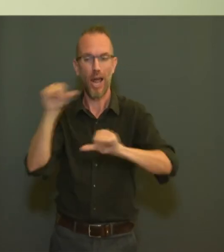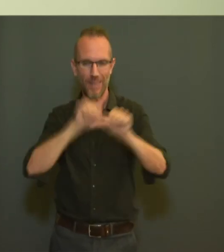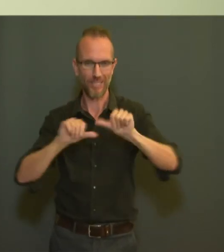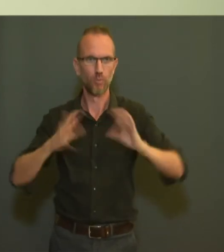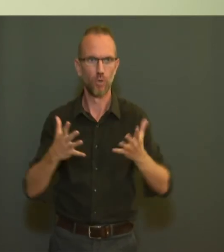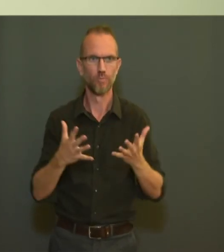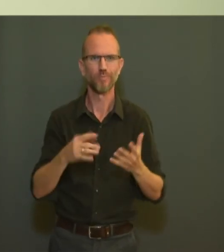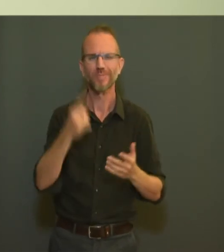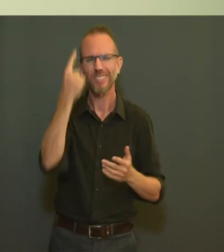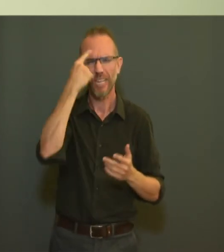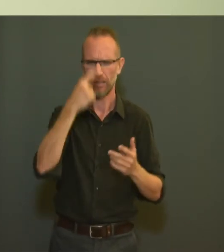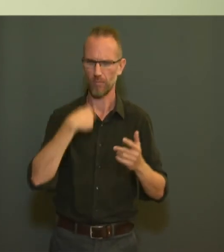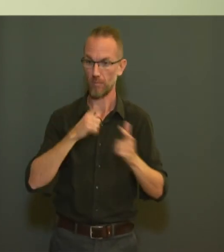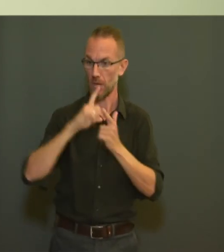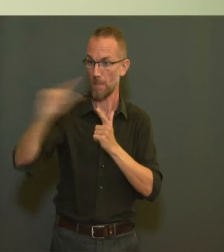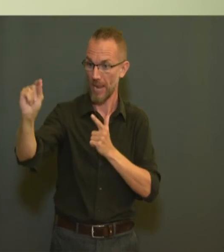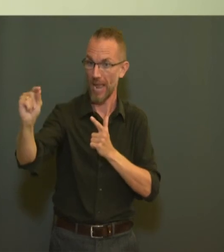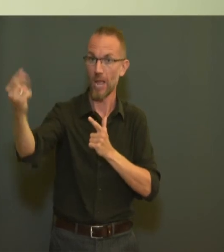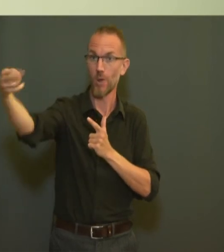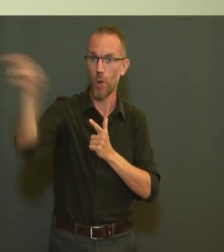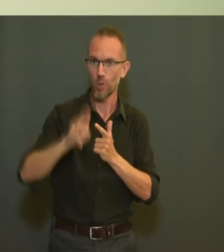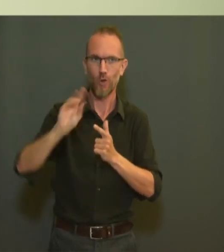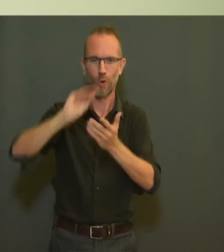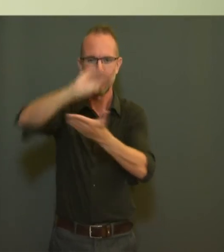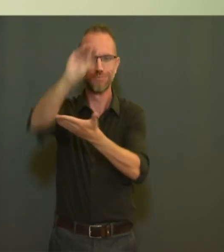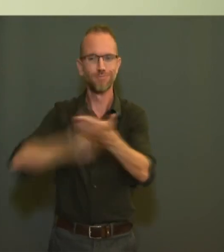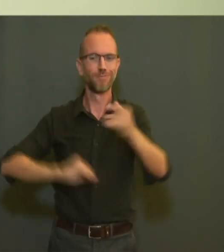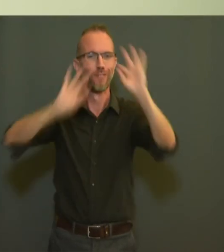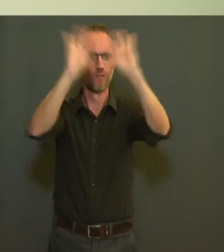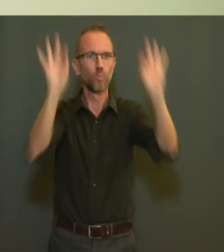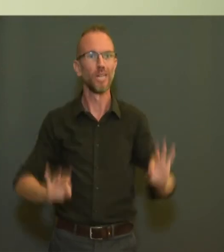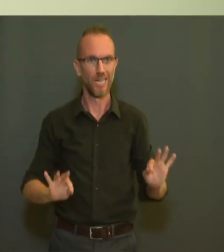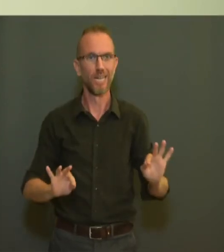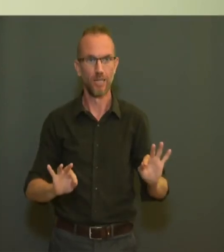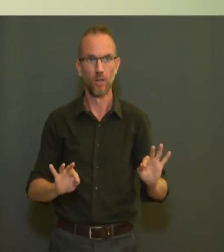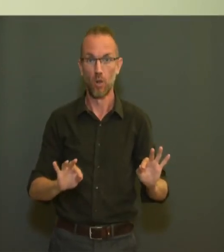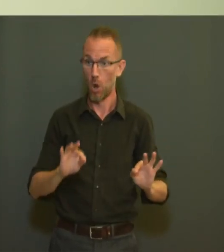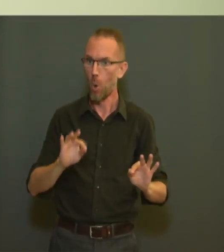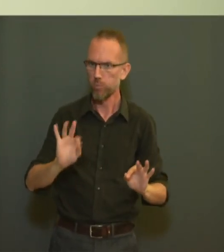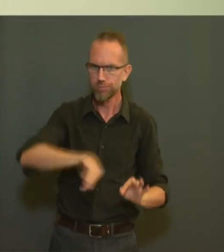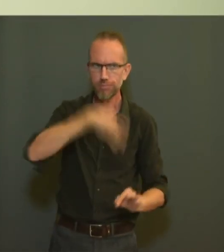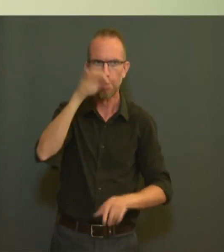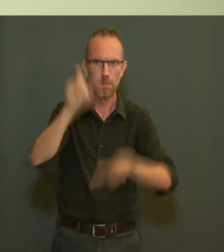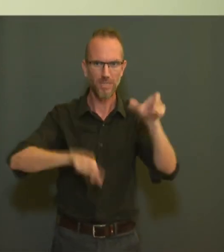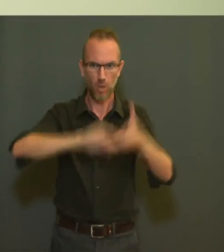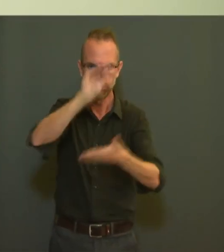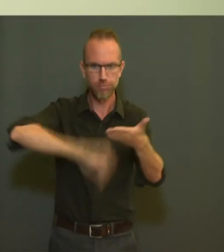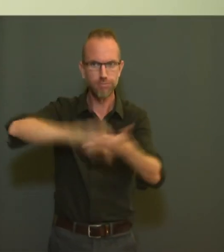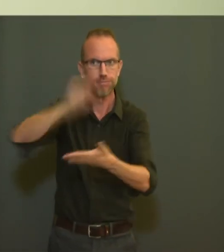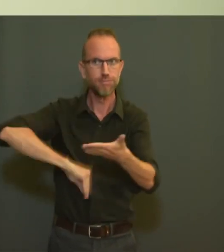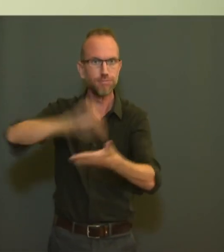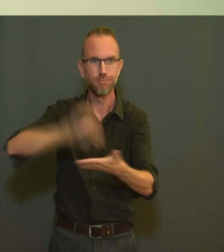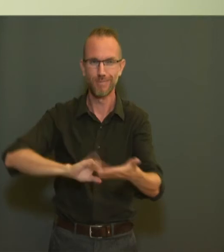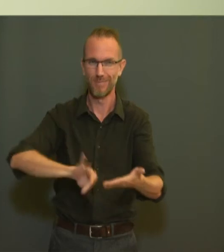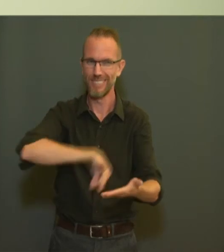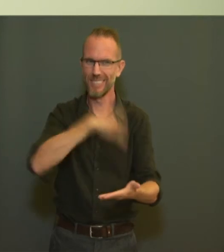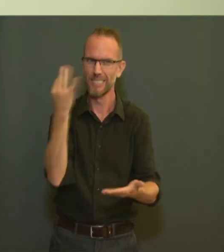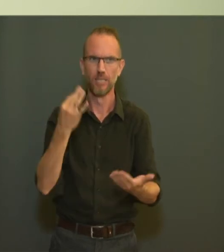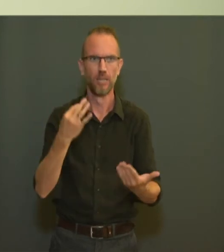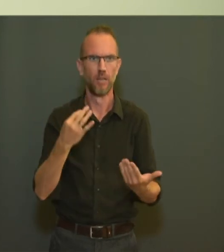qui ont été remplis par un nombre, vous le verrez, considérable de citoyens belges ayant séjourné à